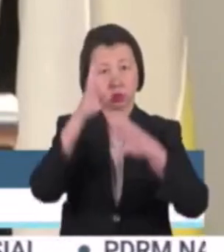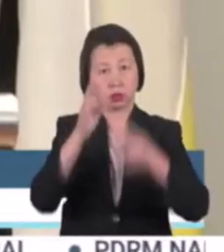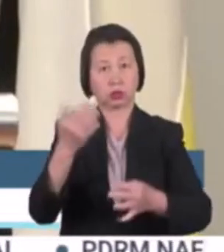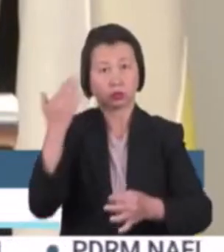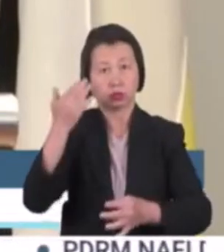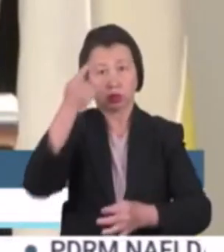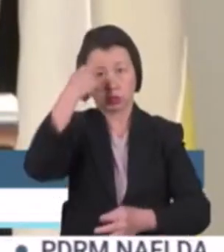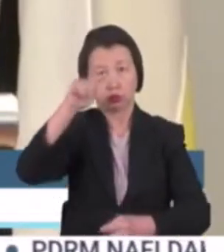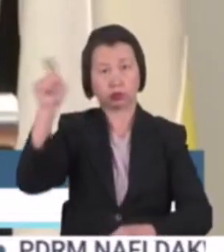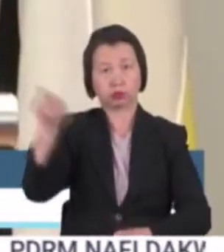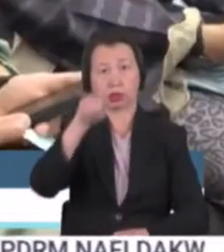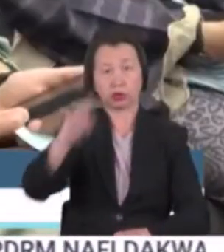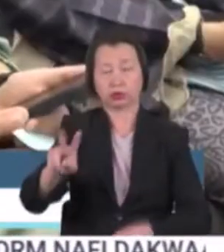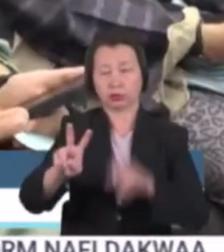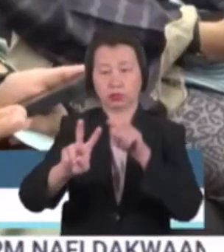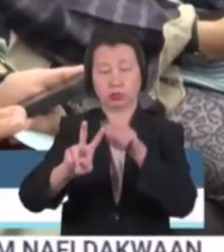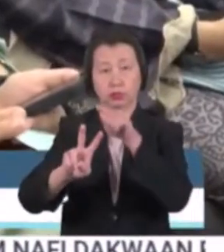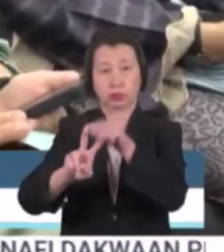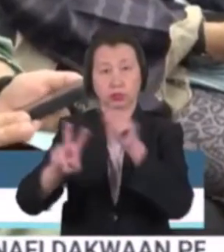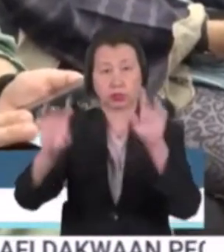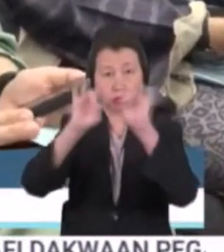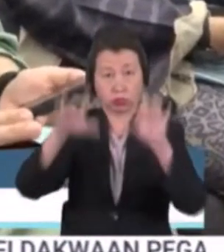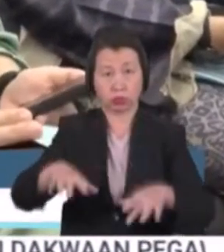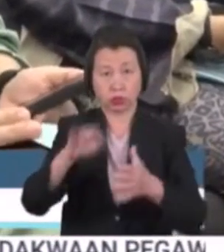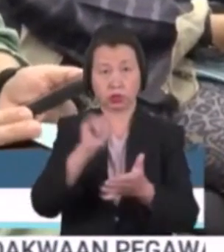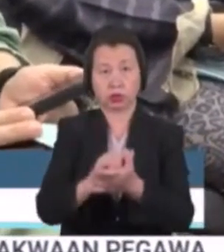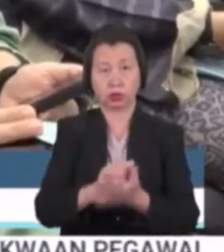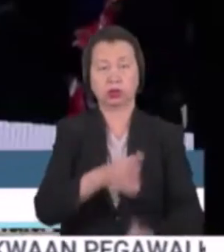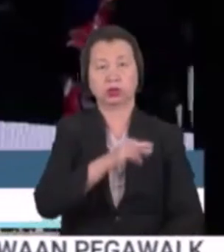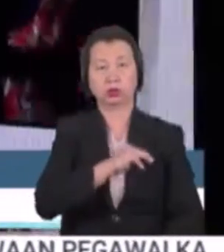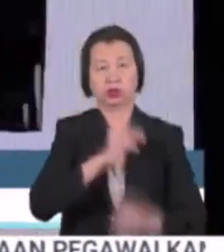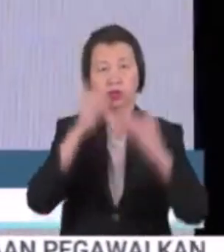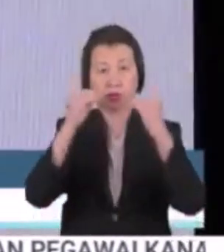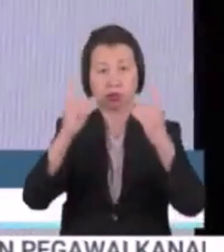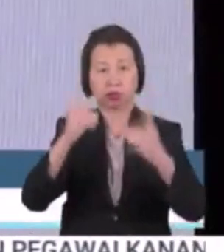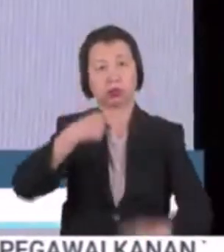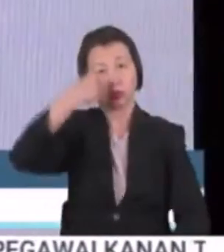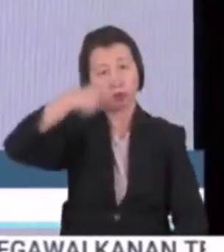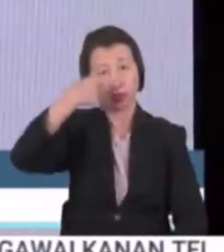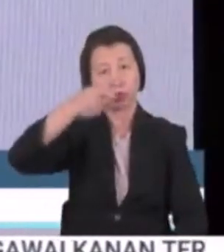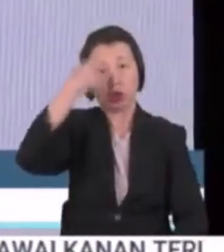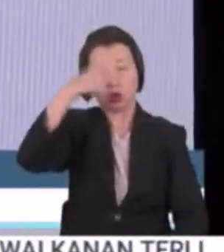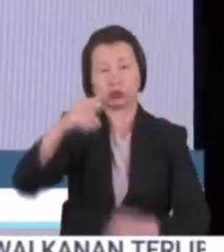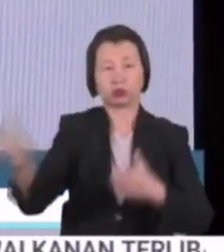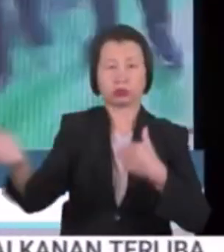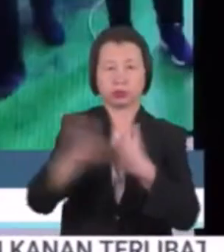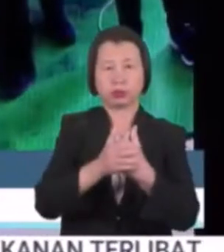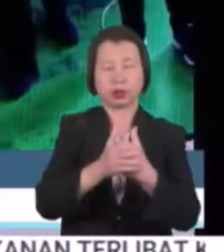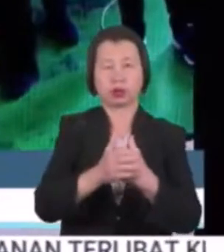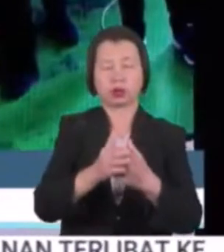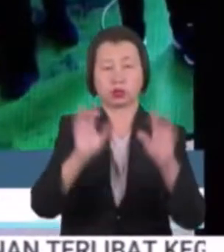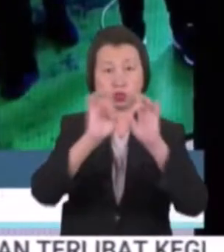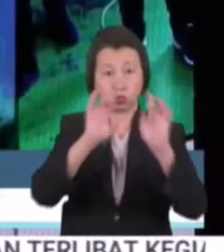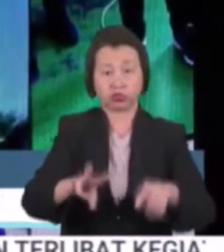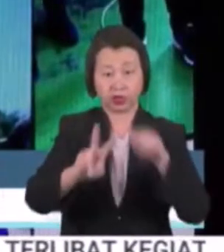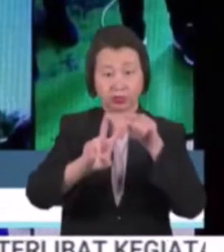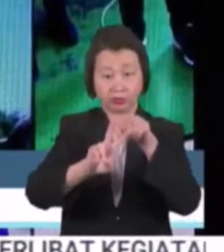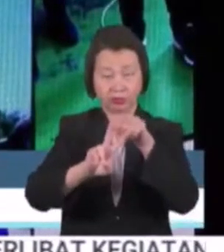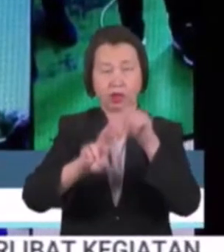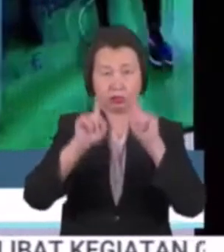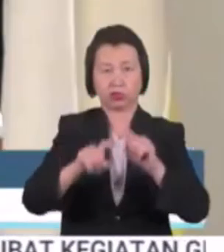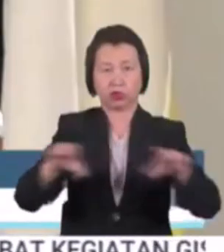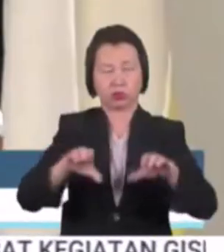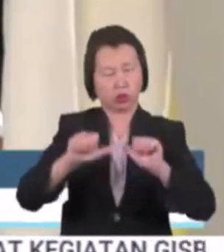untuk memansuhkan kedua-dua peperiksaan itu. Menteri Pendidikan Fadlina Siddiq berkata untuk mengembalikannya ia perlu diubuat